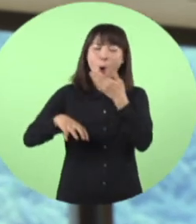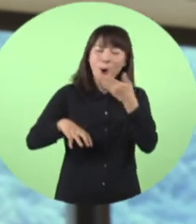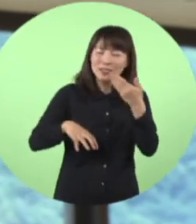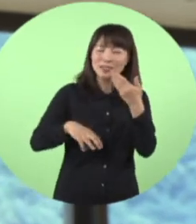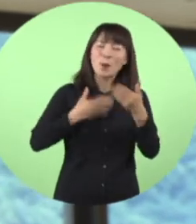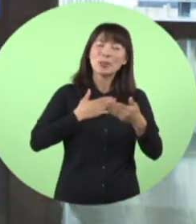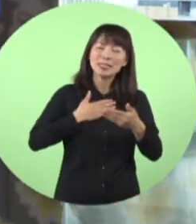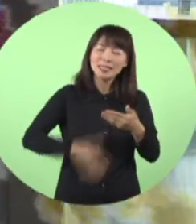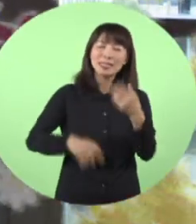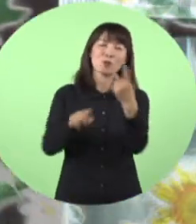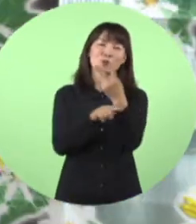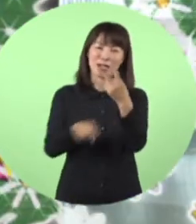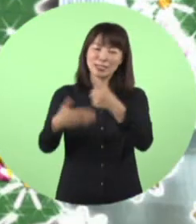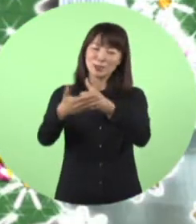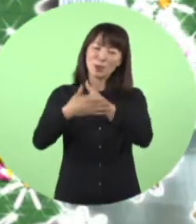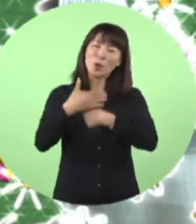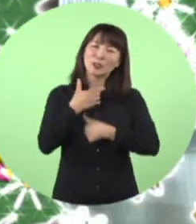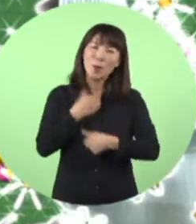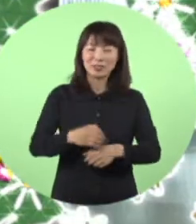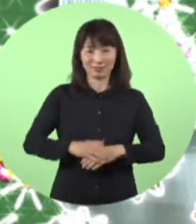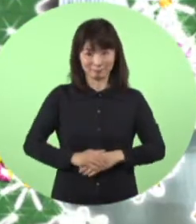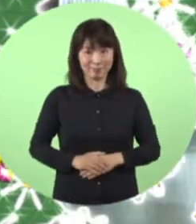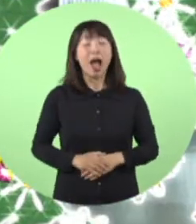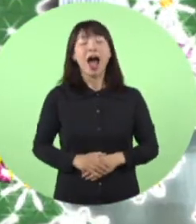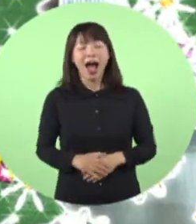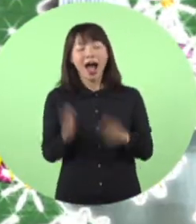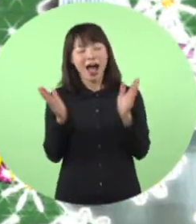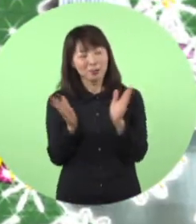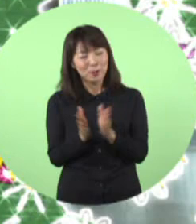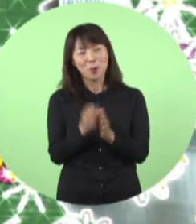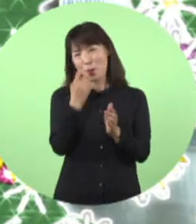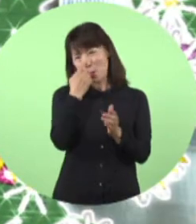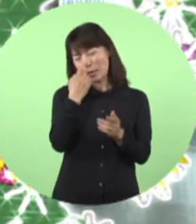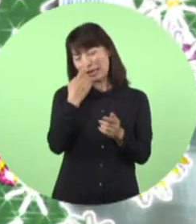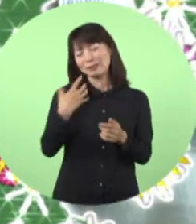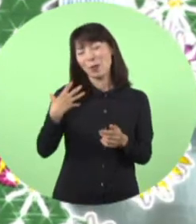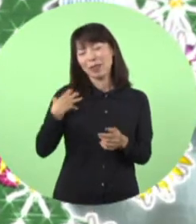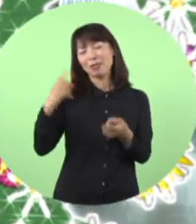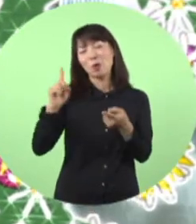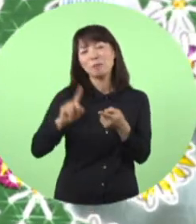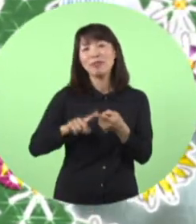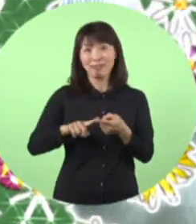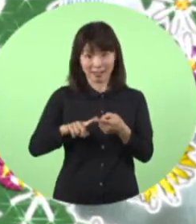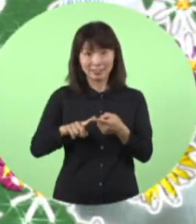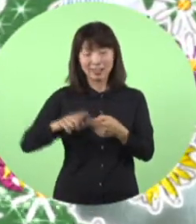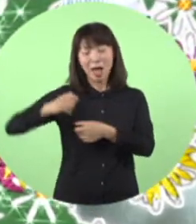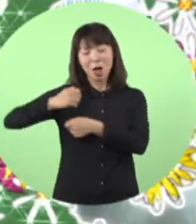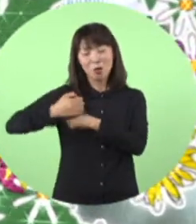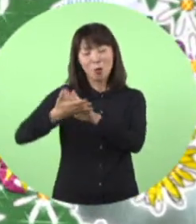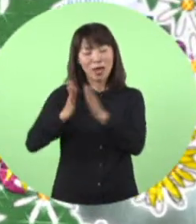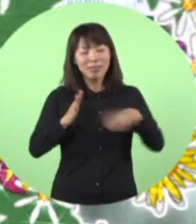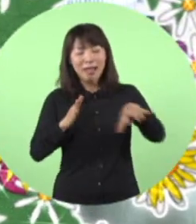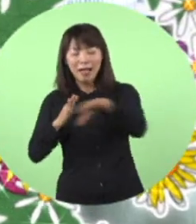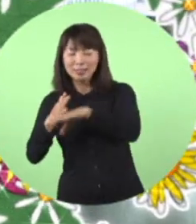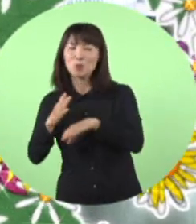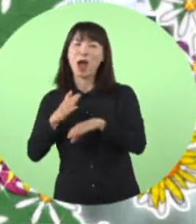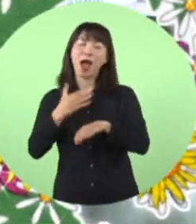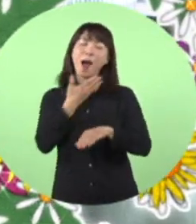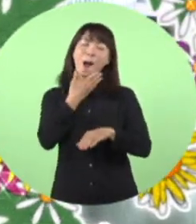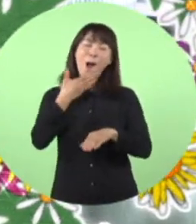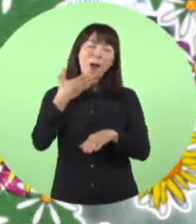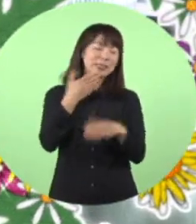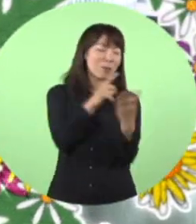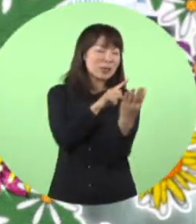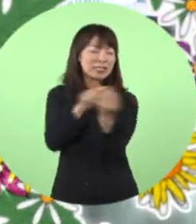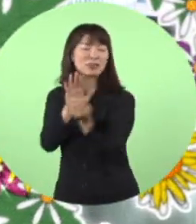要なんです。 素敵なオファー。兵庫には美味しい食材がたくさんあるし、どんなお